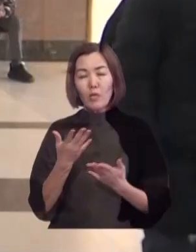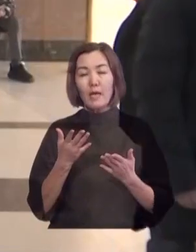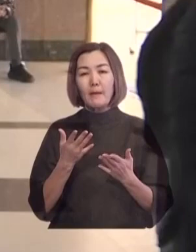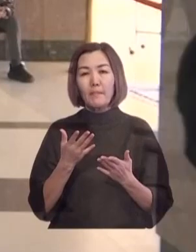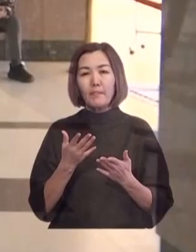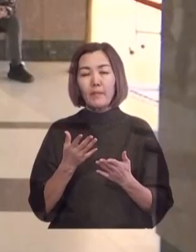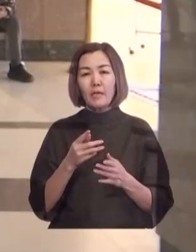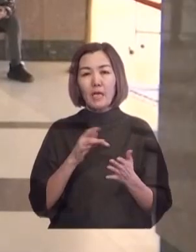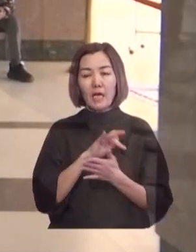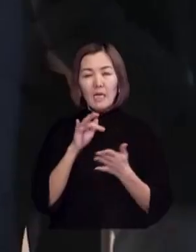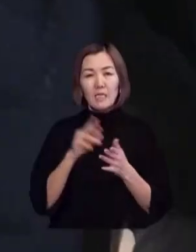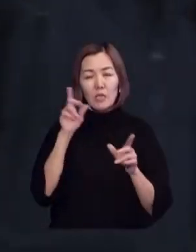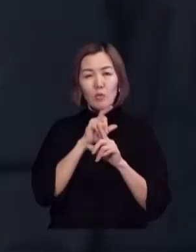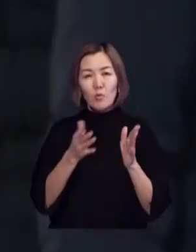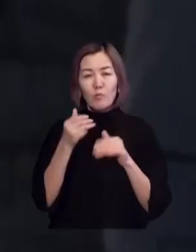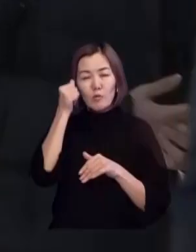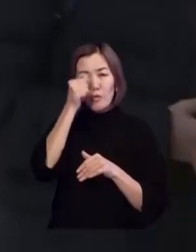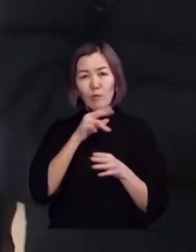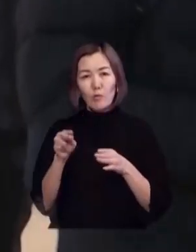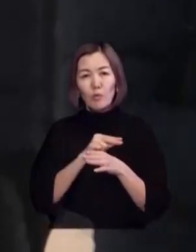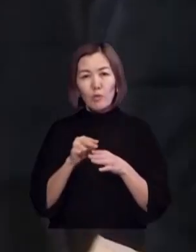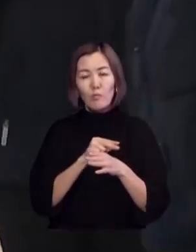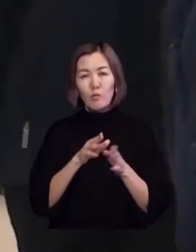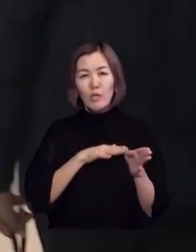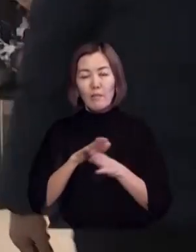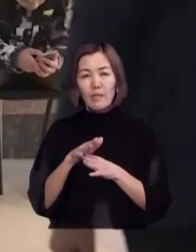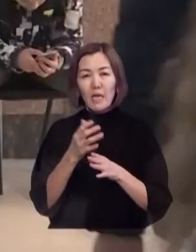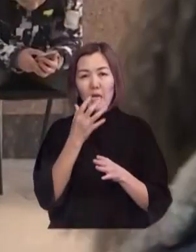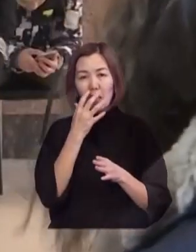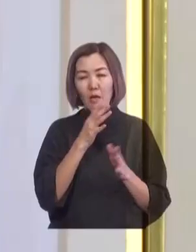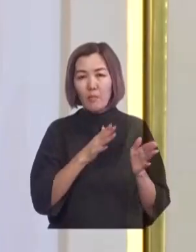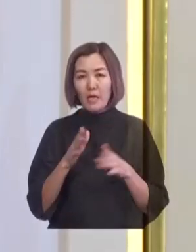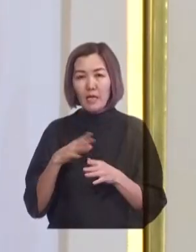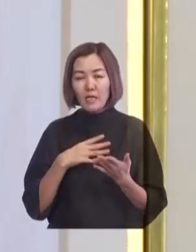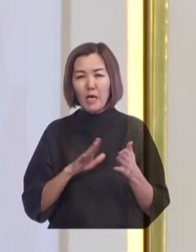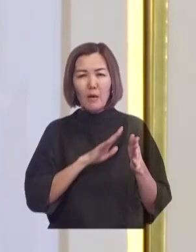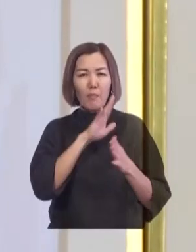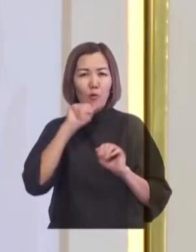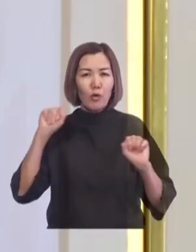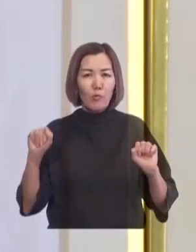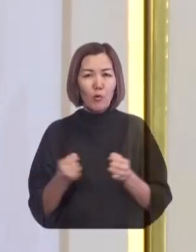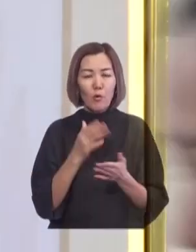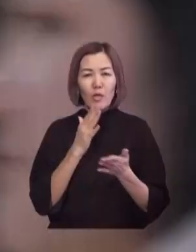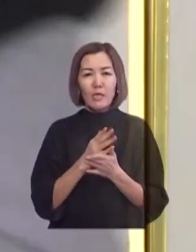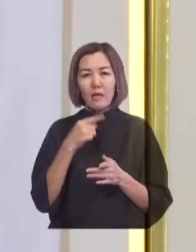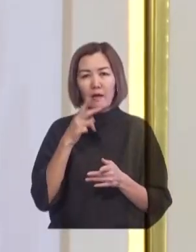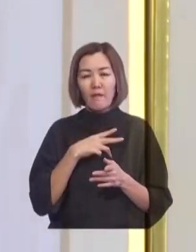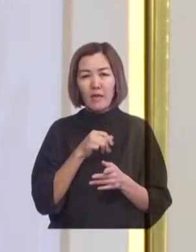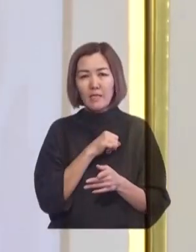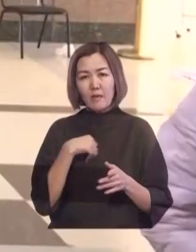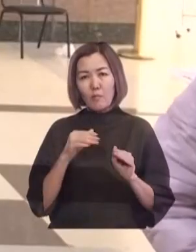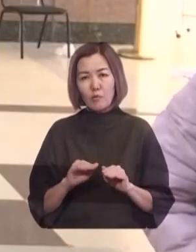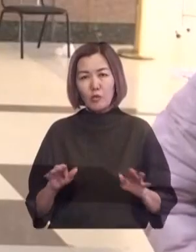то, что одна из городских школ в прошлом году прошла ремонт и капитальное утепление здания, по утрам в ней все же холодно, признаются сами